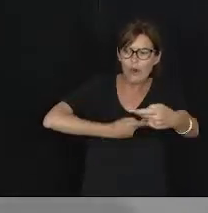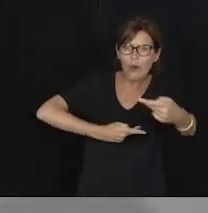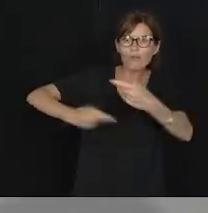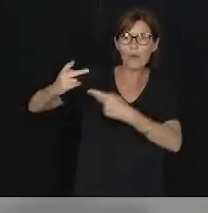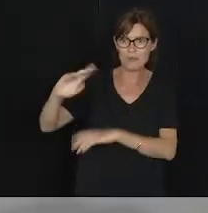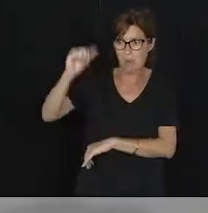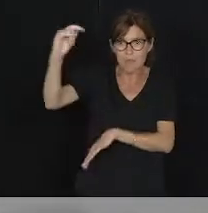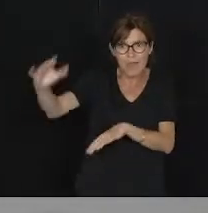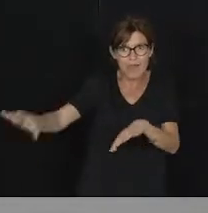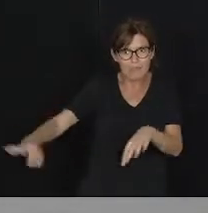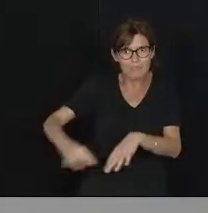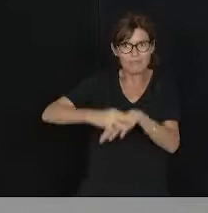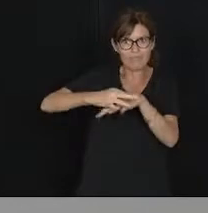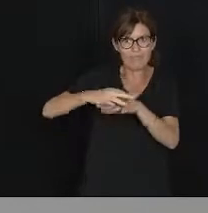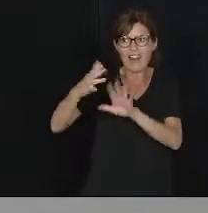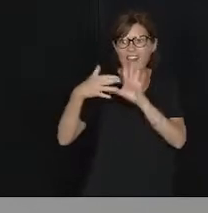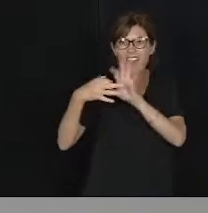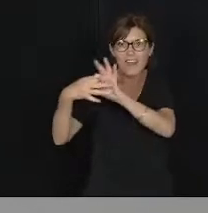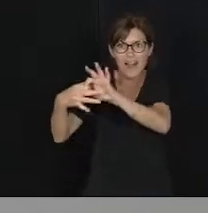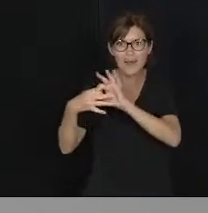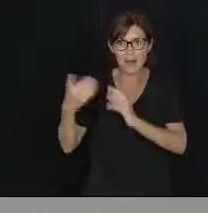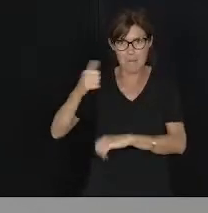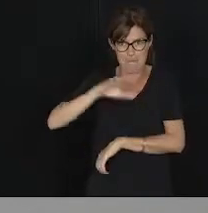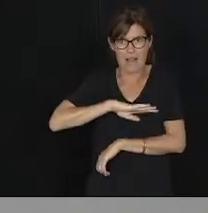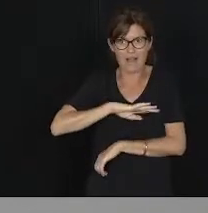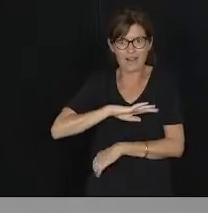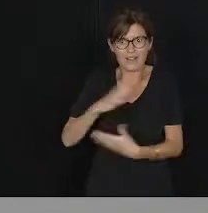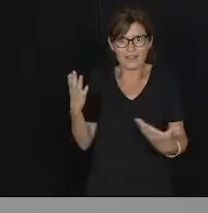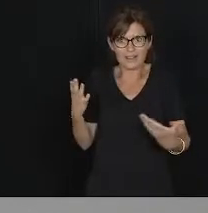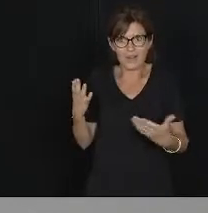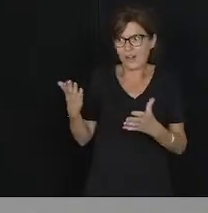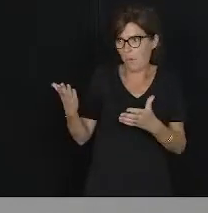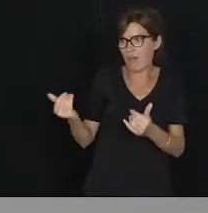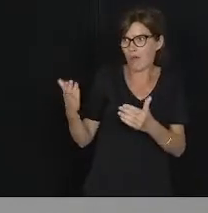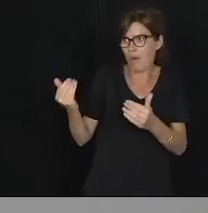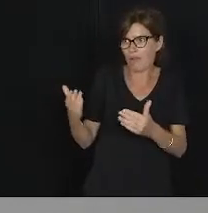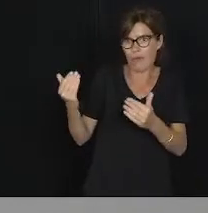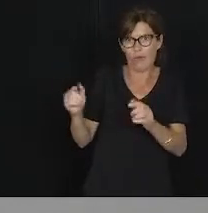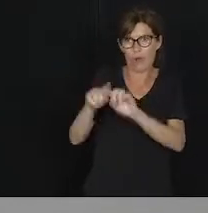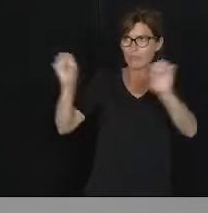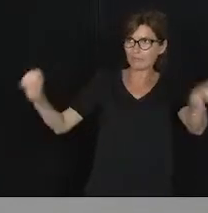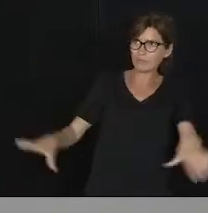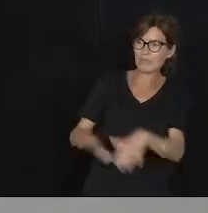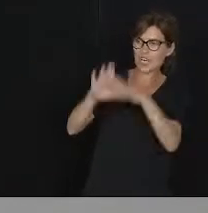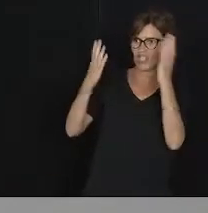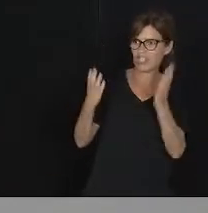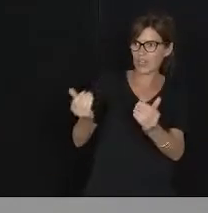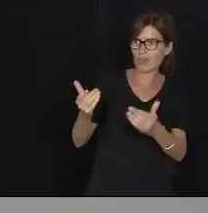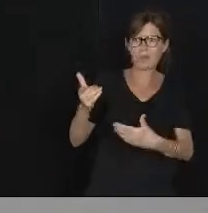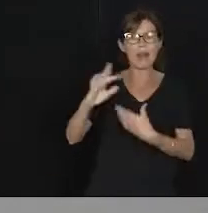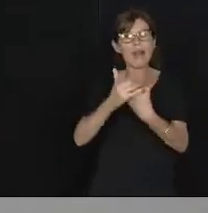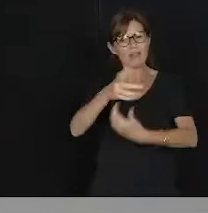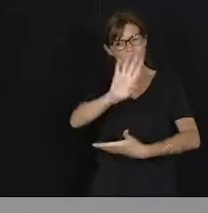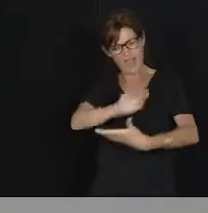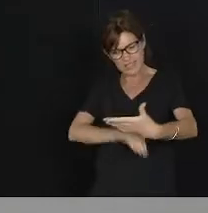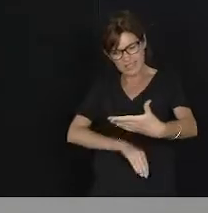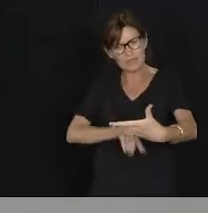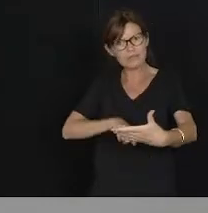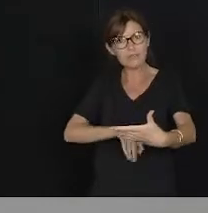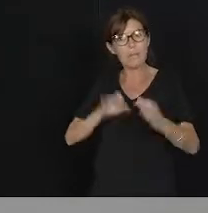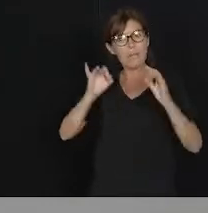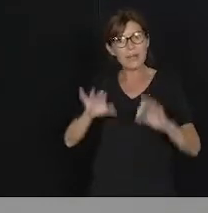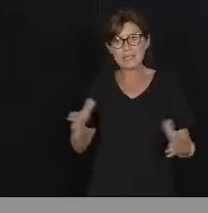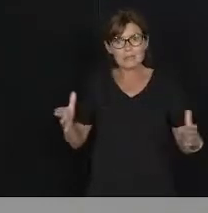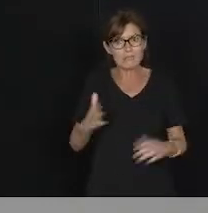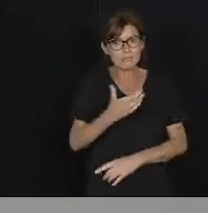conjugal du temps de guerre, eh bien, cette lettre devient l'horizon d'attente des couples séparés. Alors bien sûr, écrire une lettre, c'est une pratique